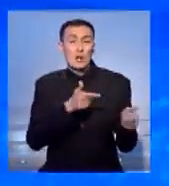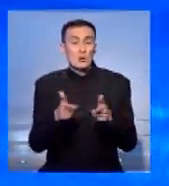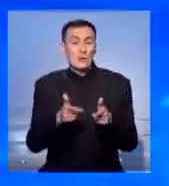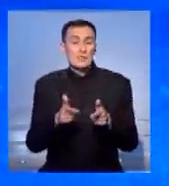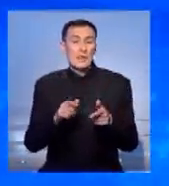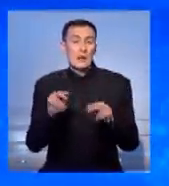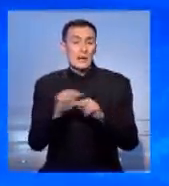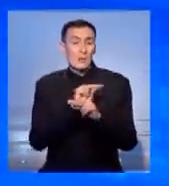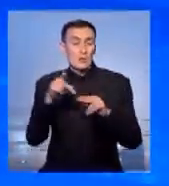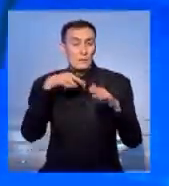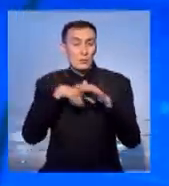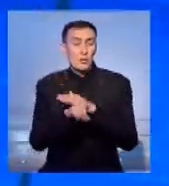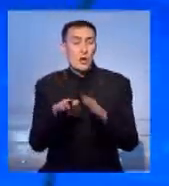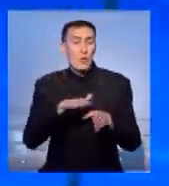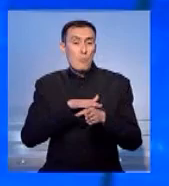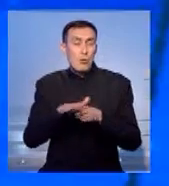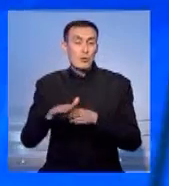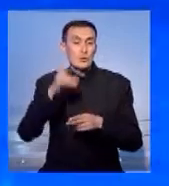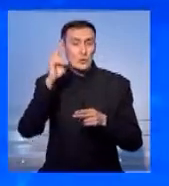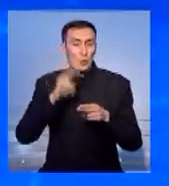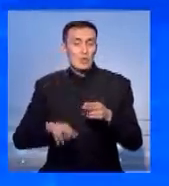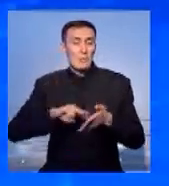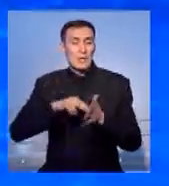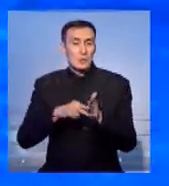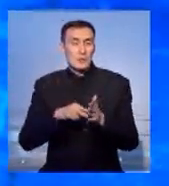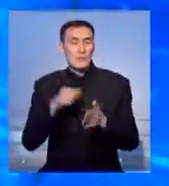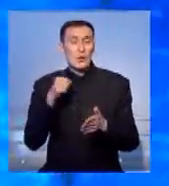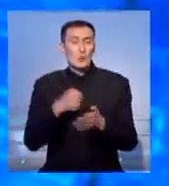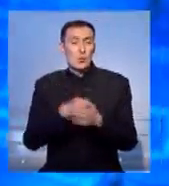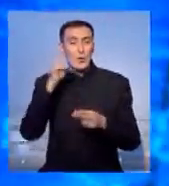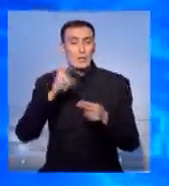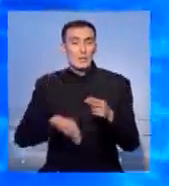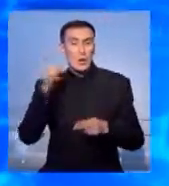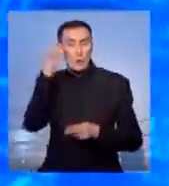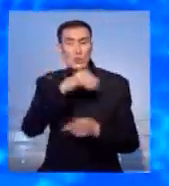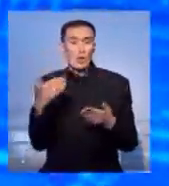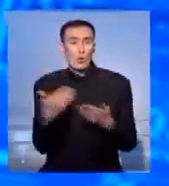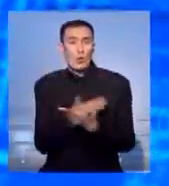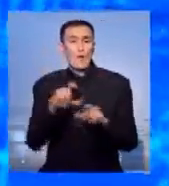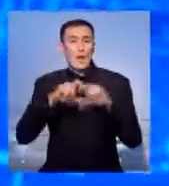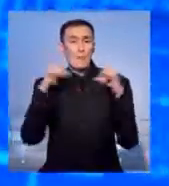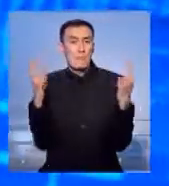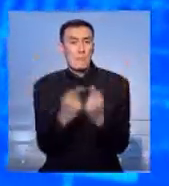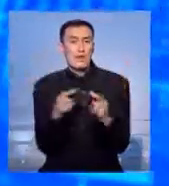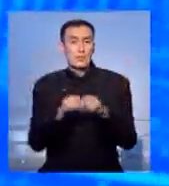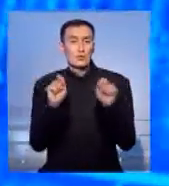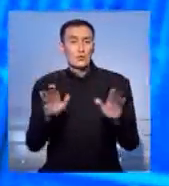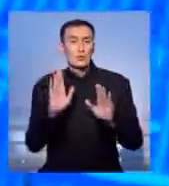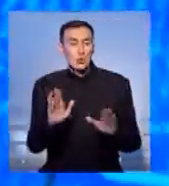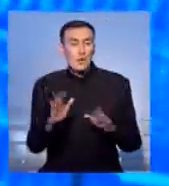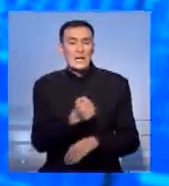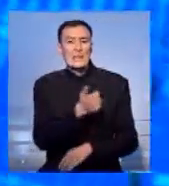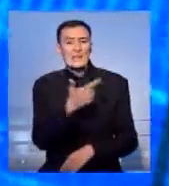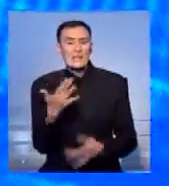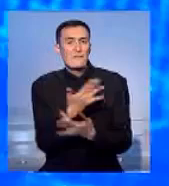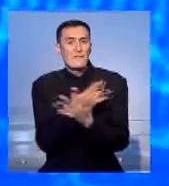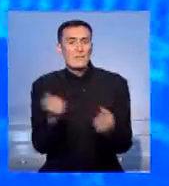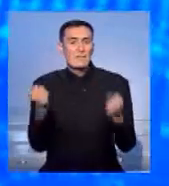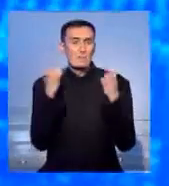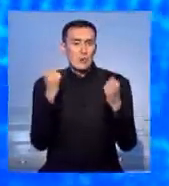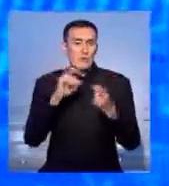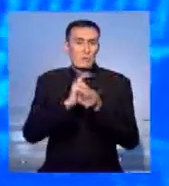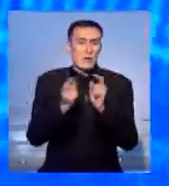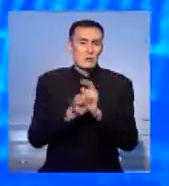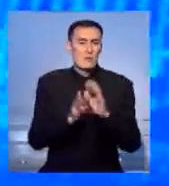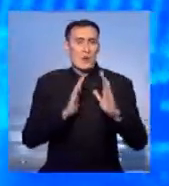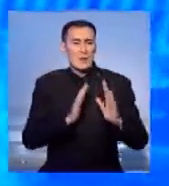внутренние отделочные работы. Полностью их завершить планируют к концу года. Новая база откроется не только для представителей сразу нескольких видов спорта –